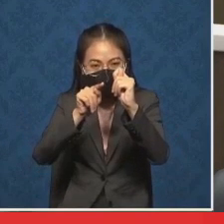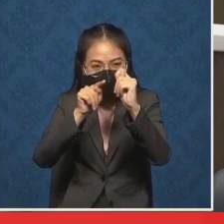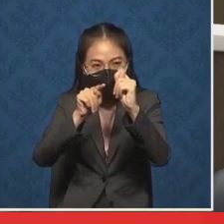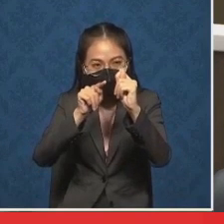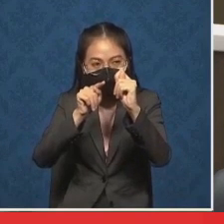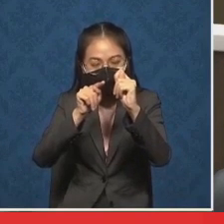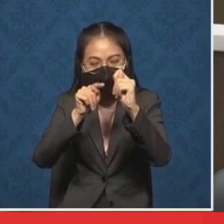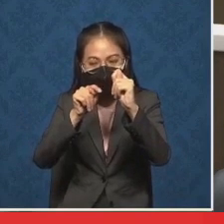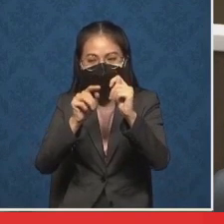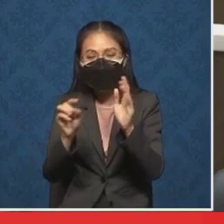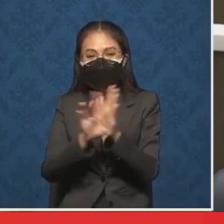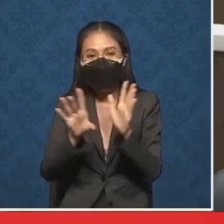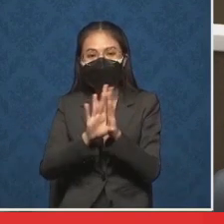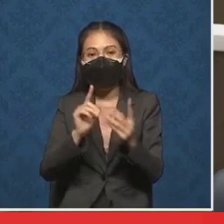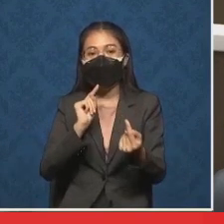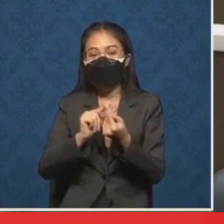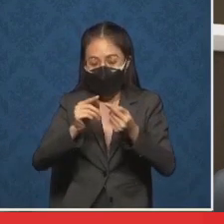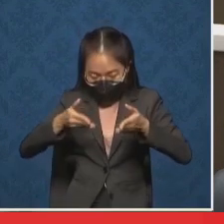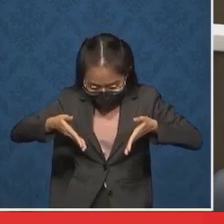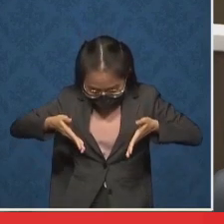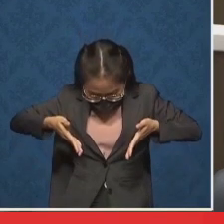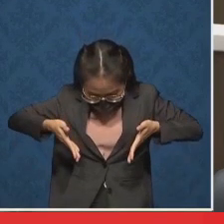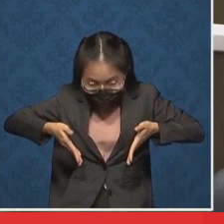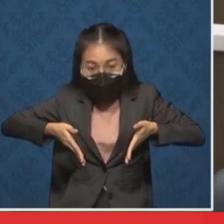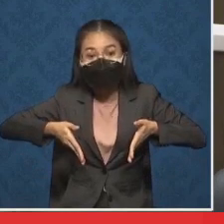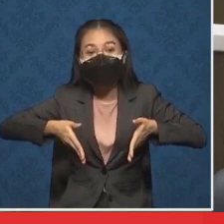เรื่องสุดท้ายครับถนนอบต.ถนนอบ